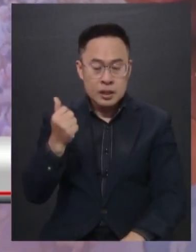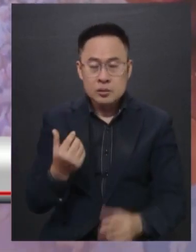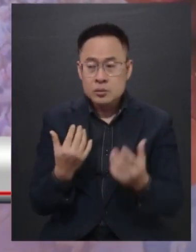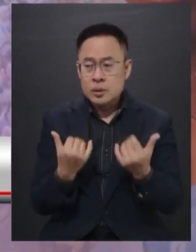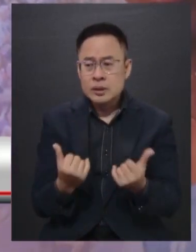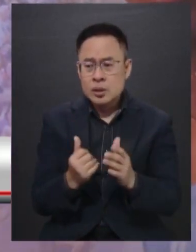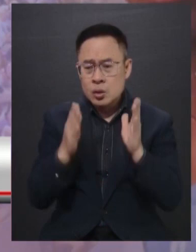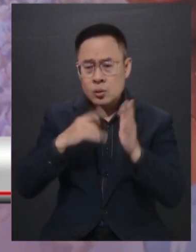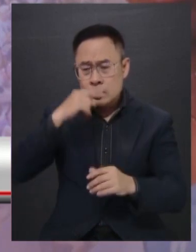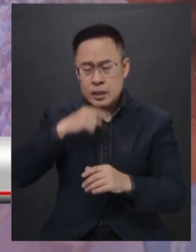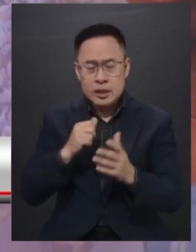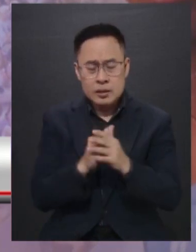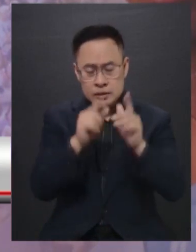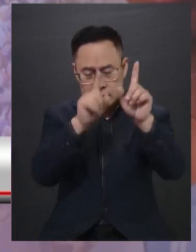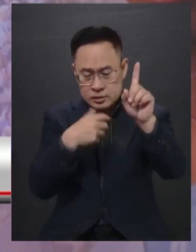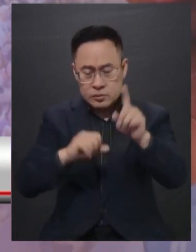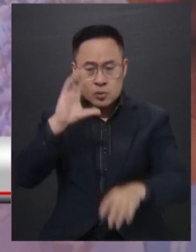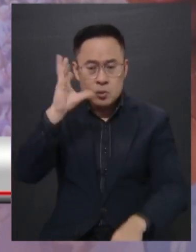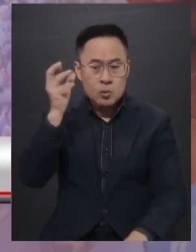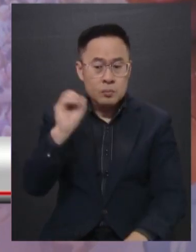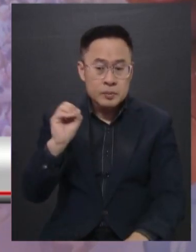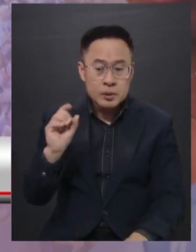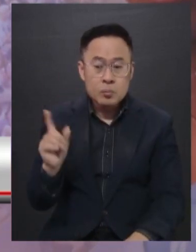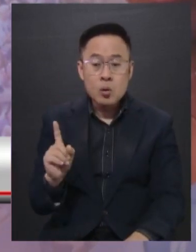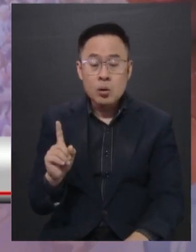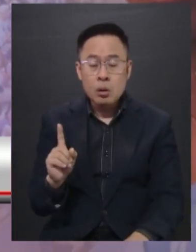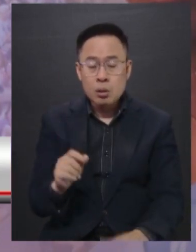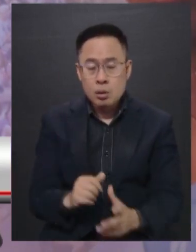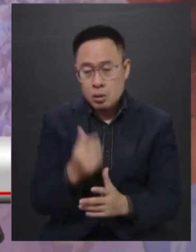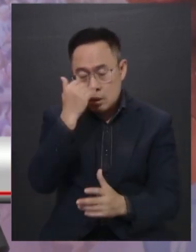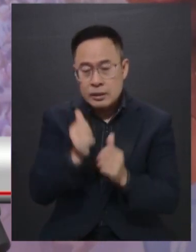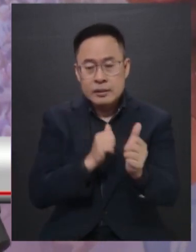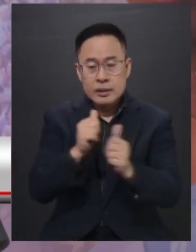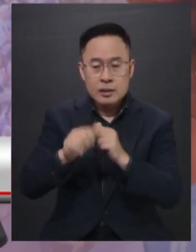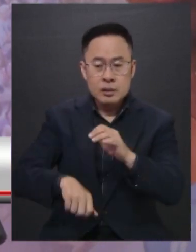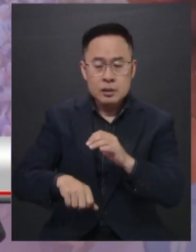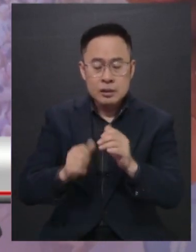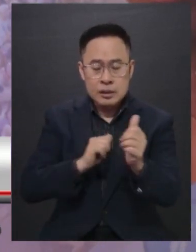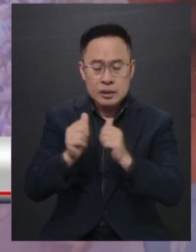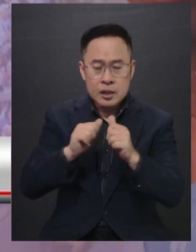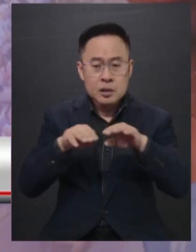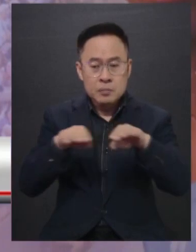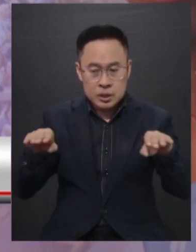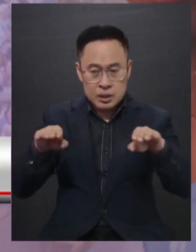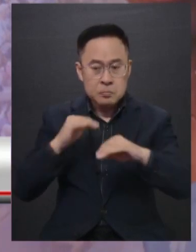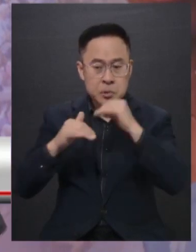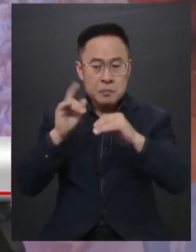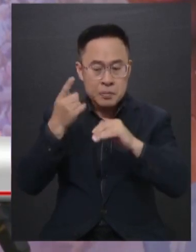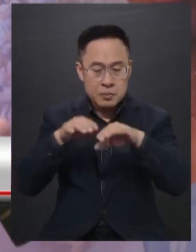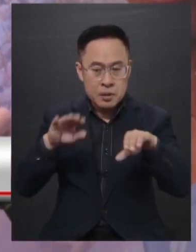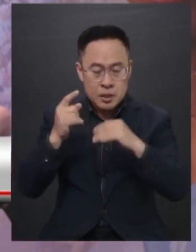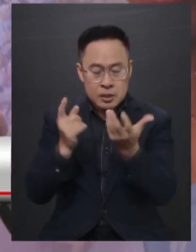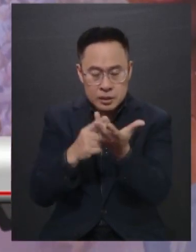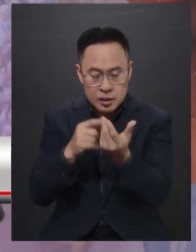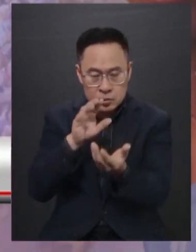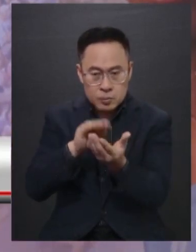ม่มีนักเทนนิสไทยอยู่ในระดับท็อปของโลกส่วนหนึ่งก็มาจากการแข่งขันแล้วก็มาตรฐานที่สูงขึ้นโดยเฉพาะการเก็บคะแนนสะ